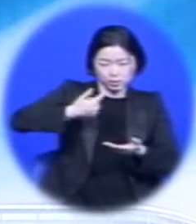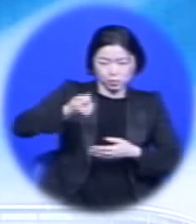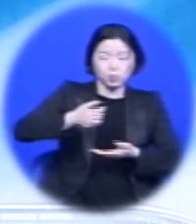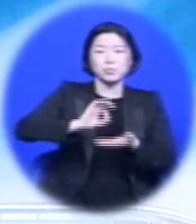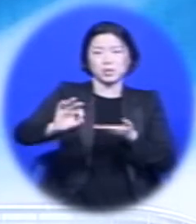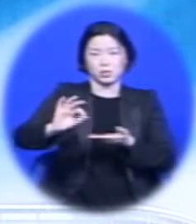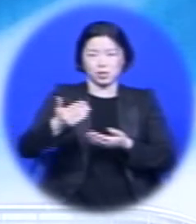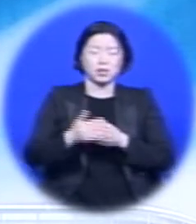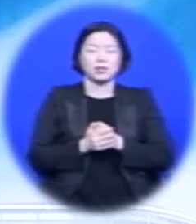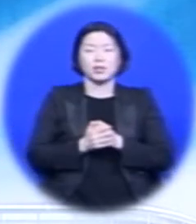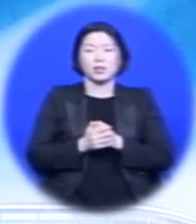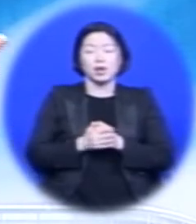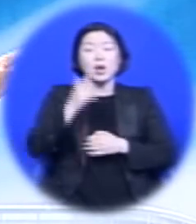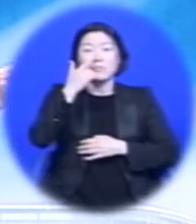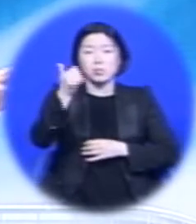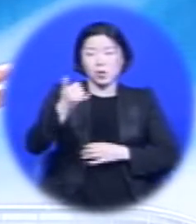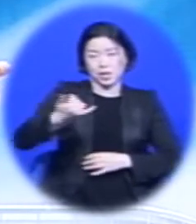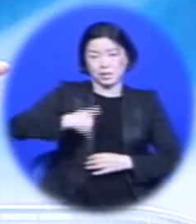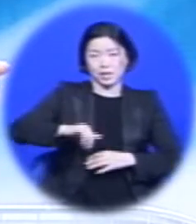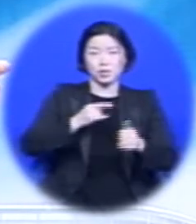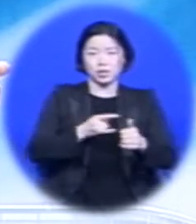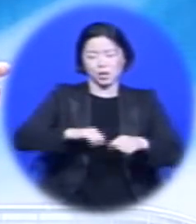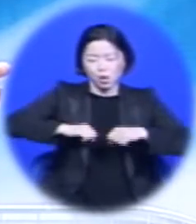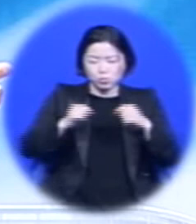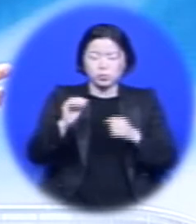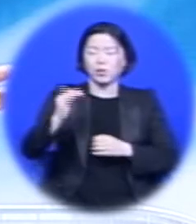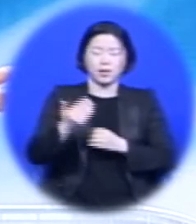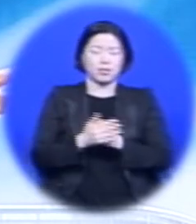여러분, 부모가 자녀들에게 순종해야 됩니다.